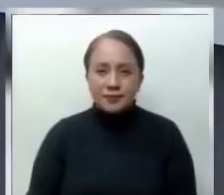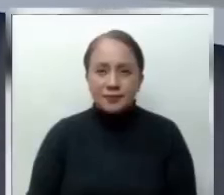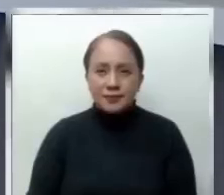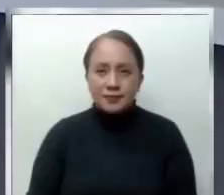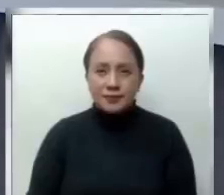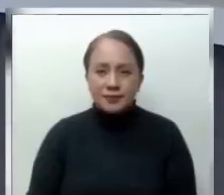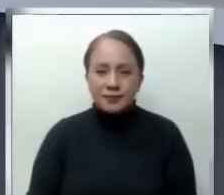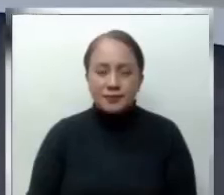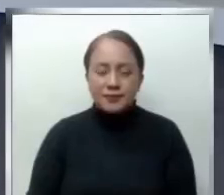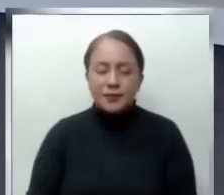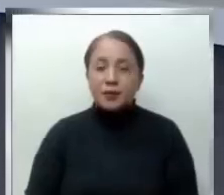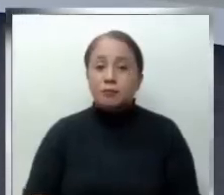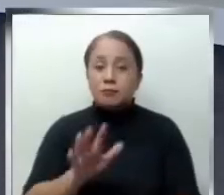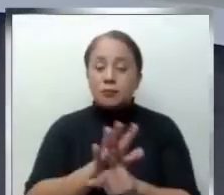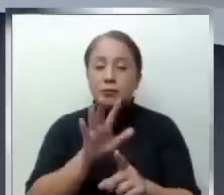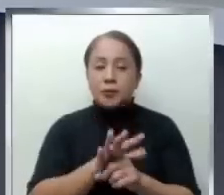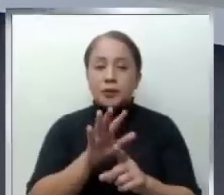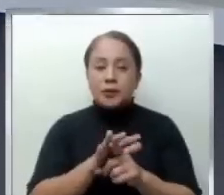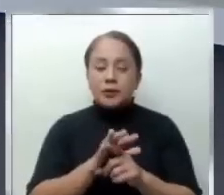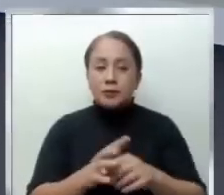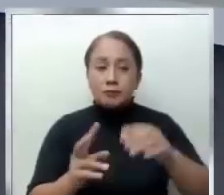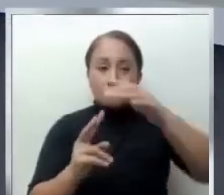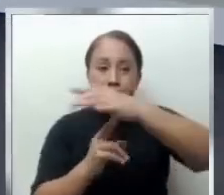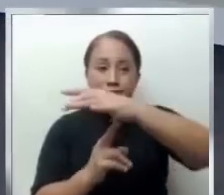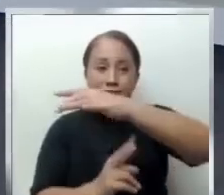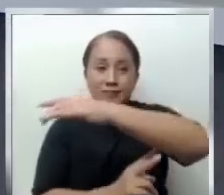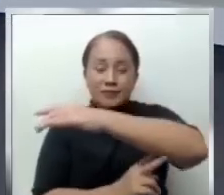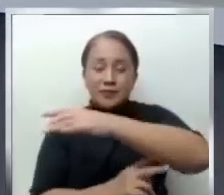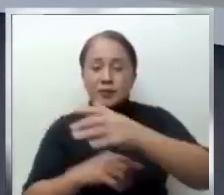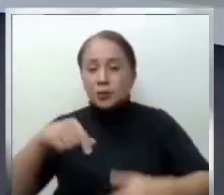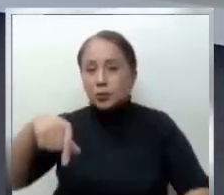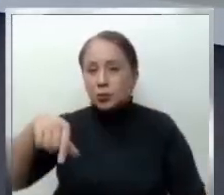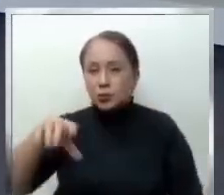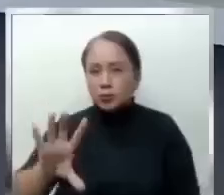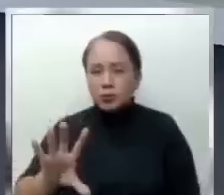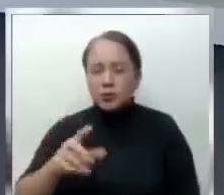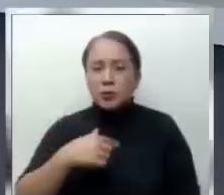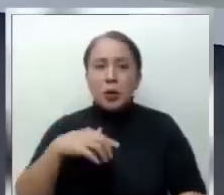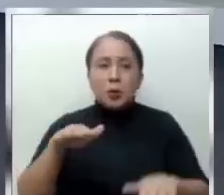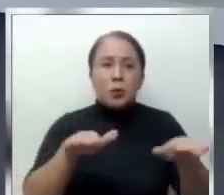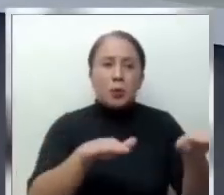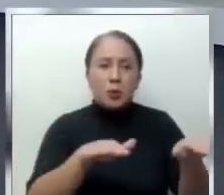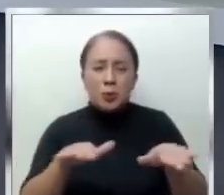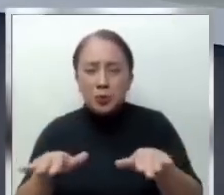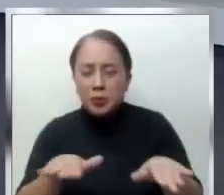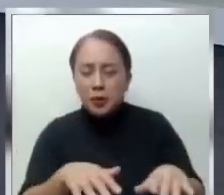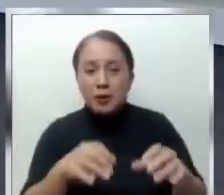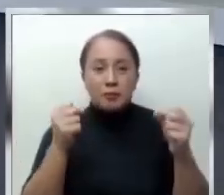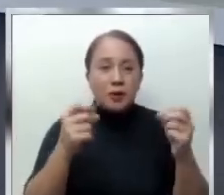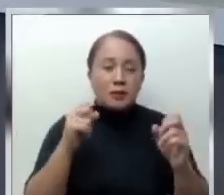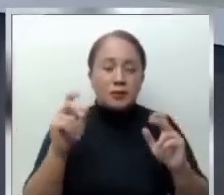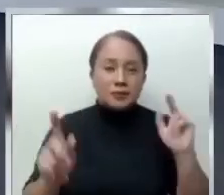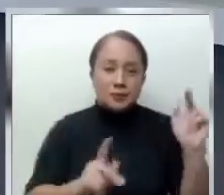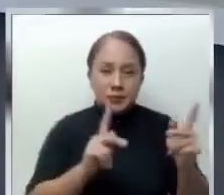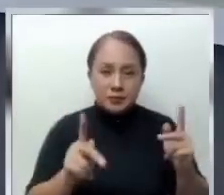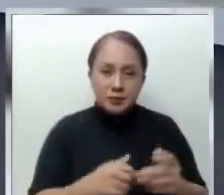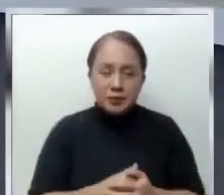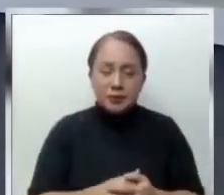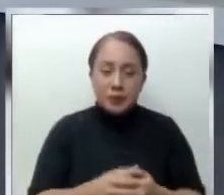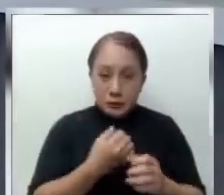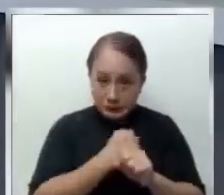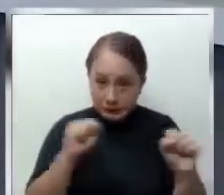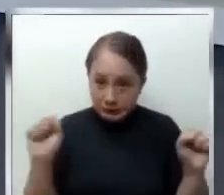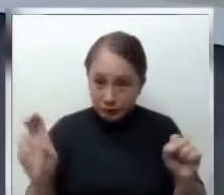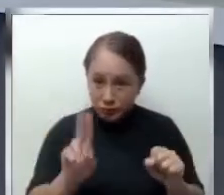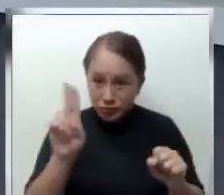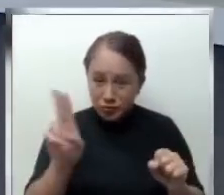Viral po ang isang footbridge sa Quezon City dahil sa tila pag-alog nito, lalo kung maraming tao. Eligtas pa ba yung daanan?